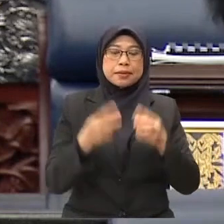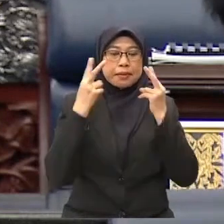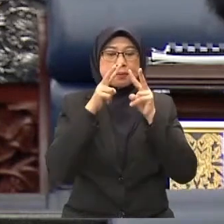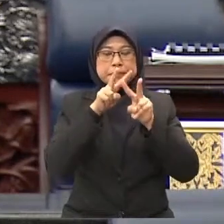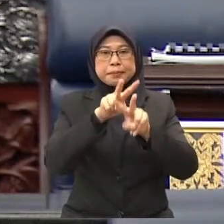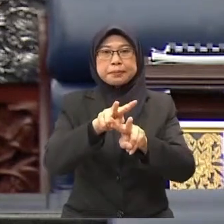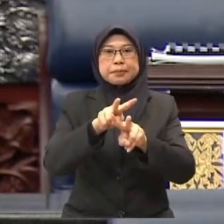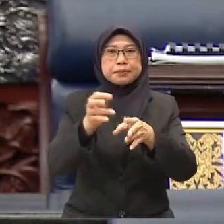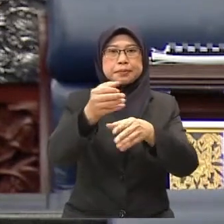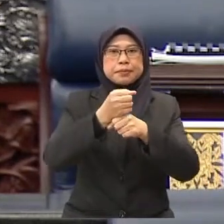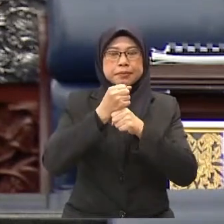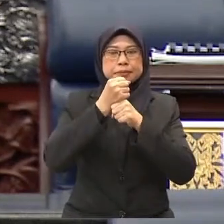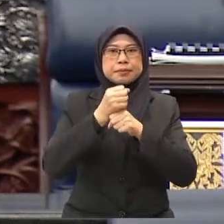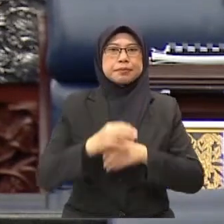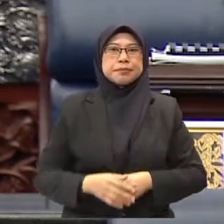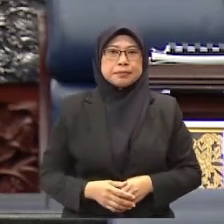dipantau dan diperolehi.